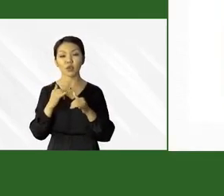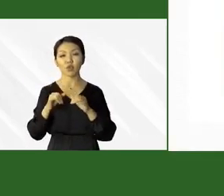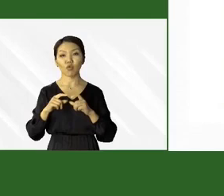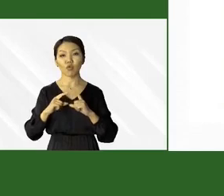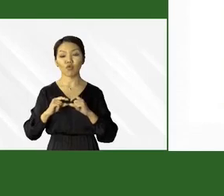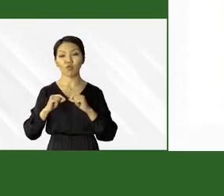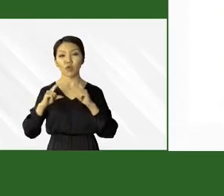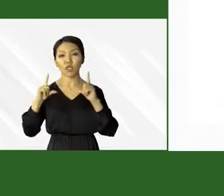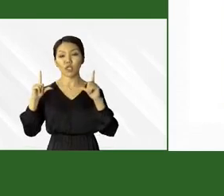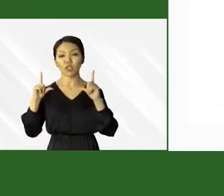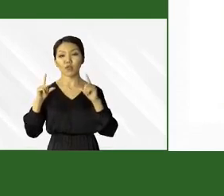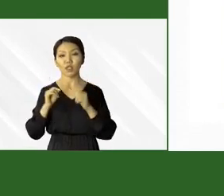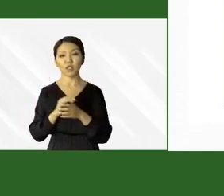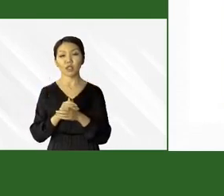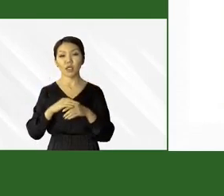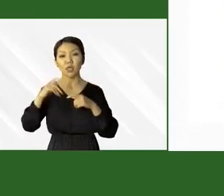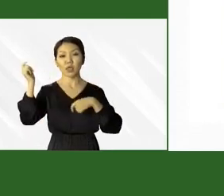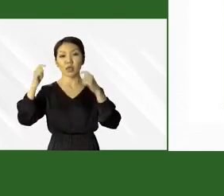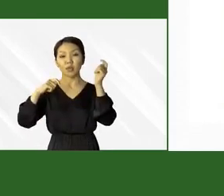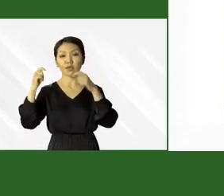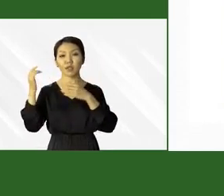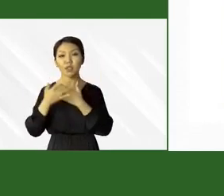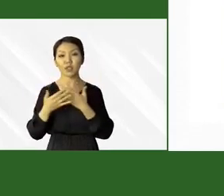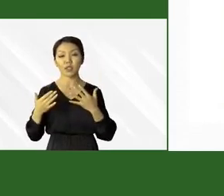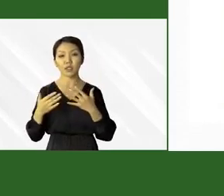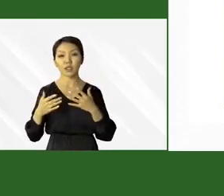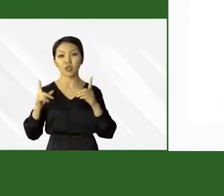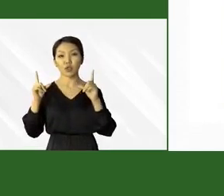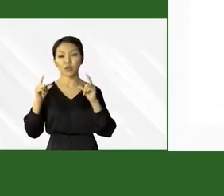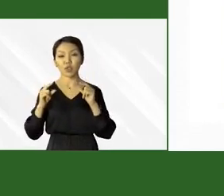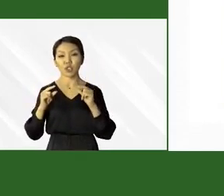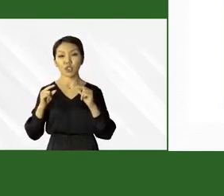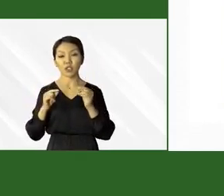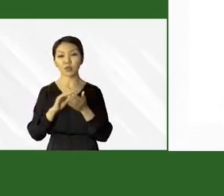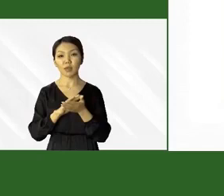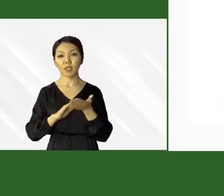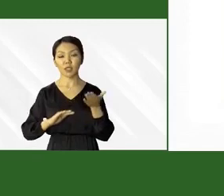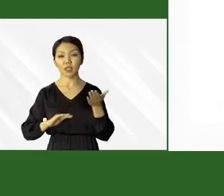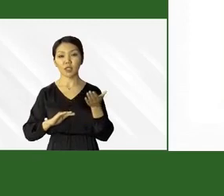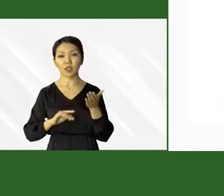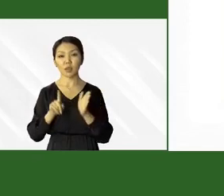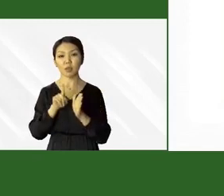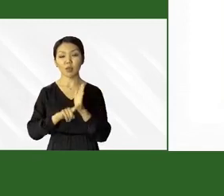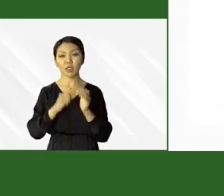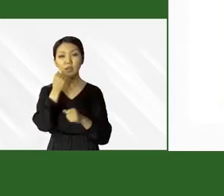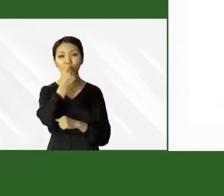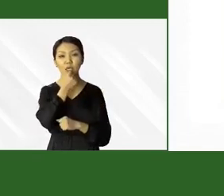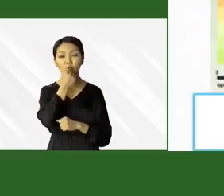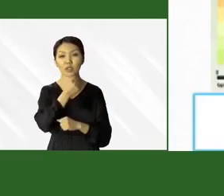количество атмосферных осадков, понижается температура, уменьшается продолжительность безморозного